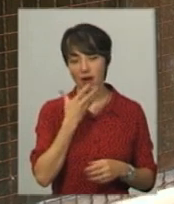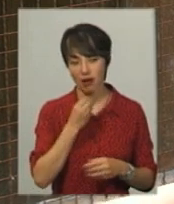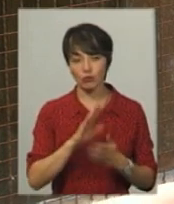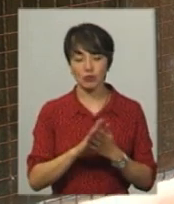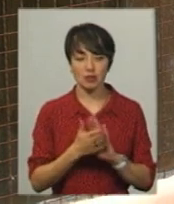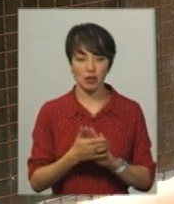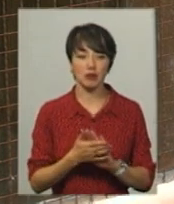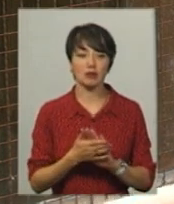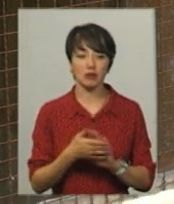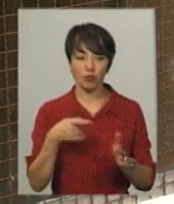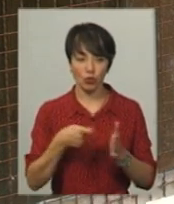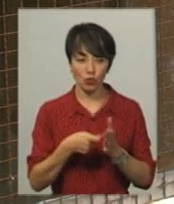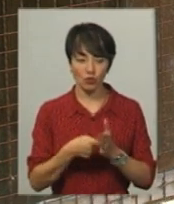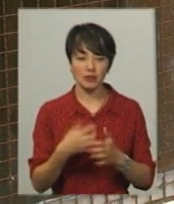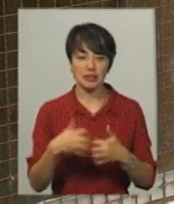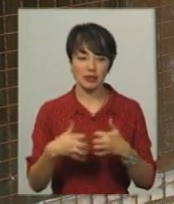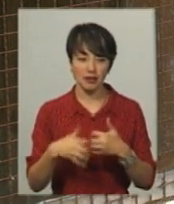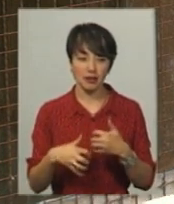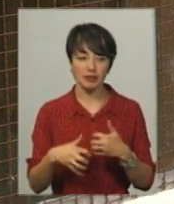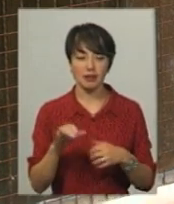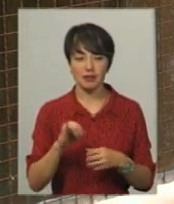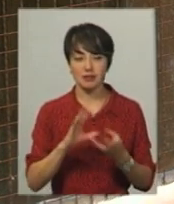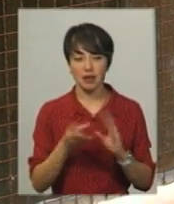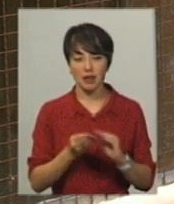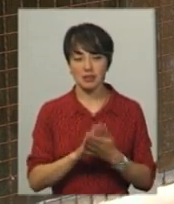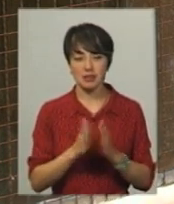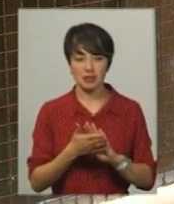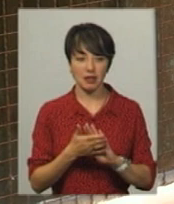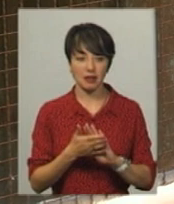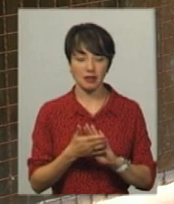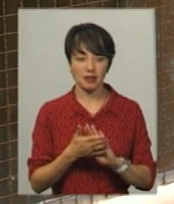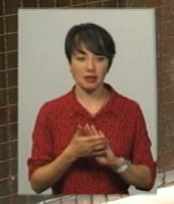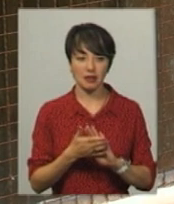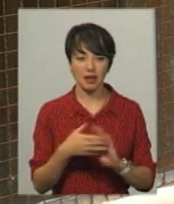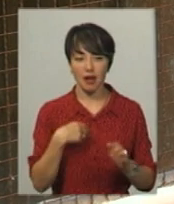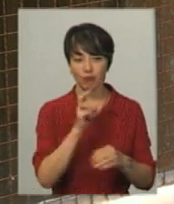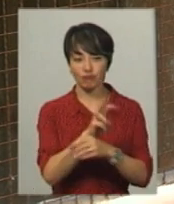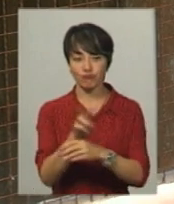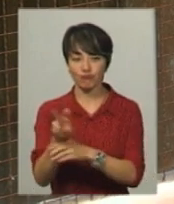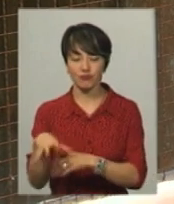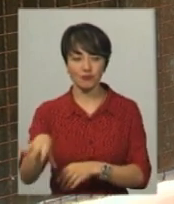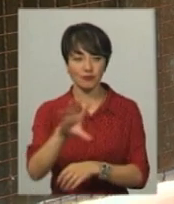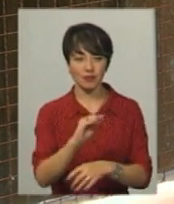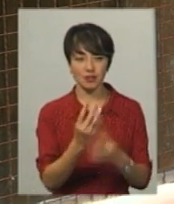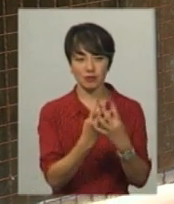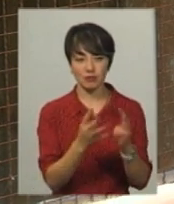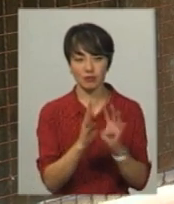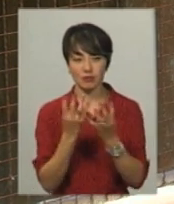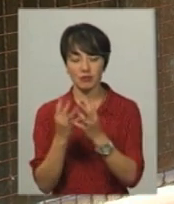стані, вгодованість середня. І взагалі стан, от я обійшов всі вольєри, подивився